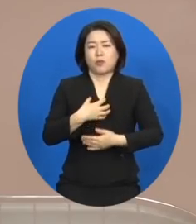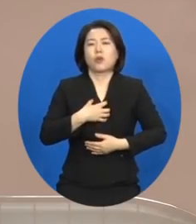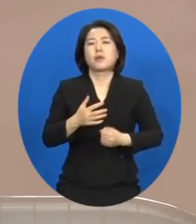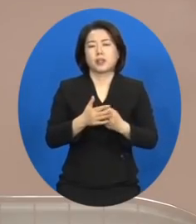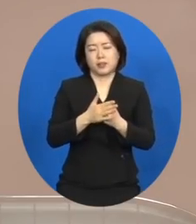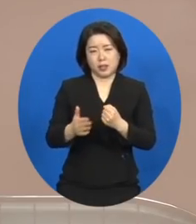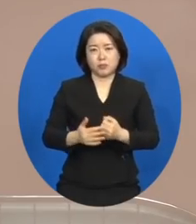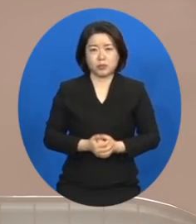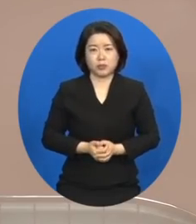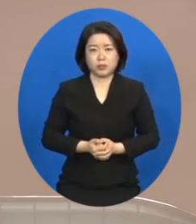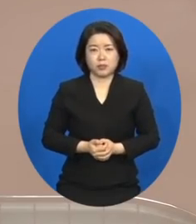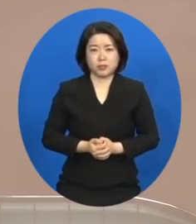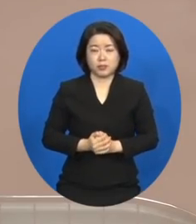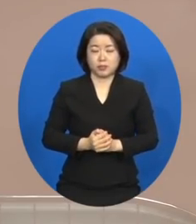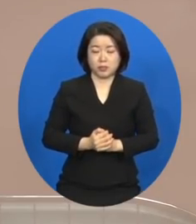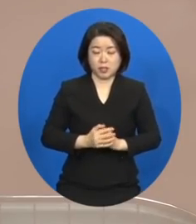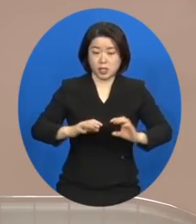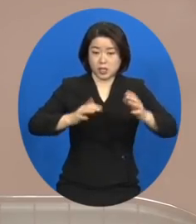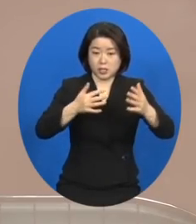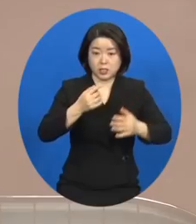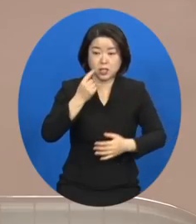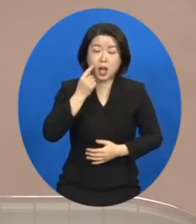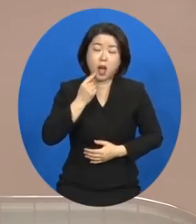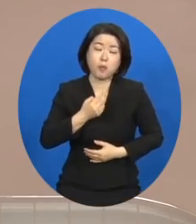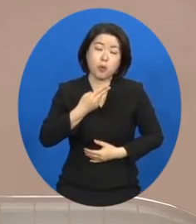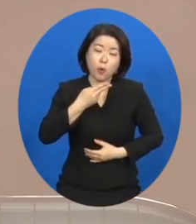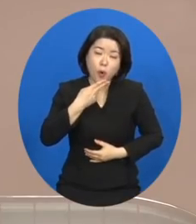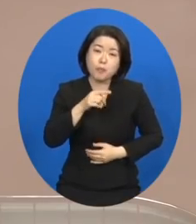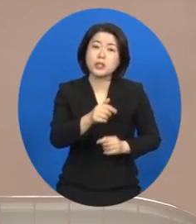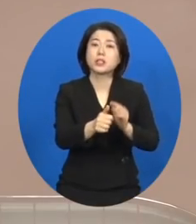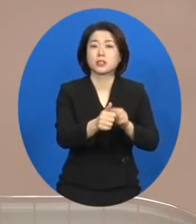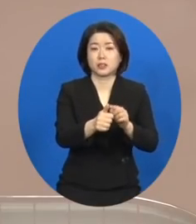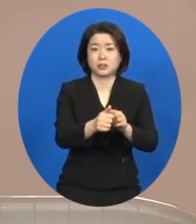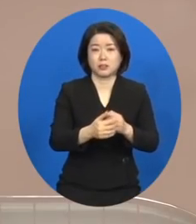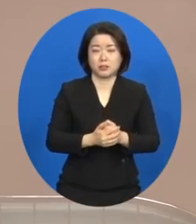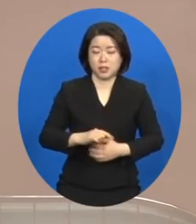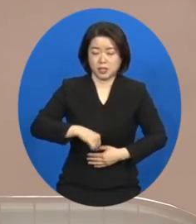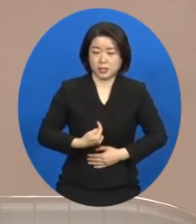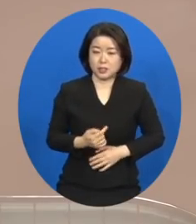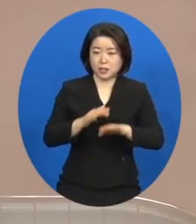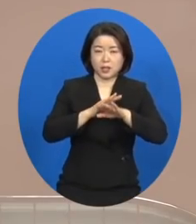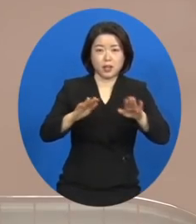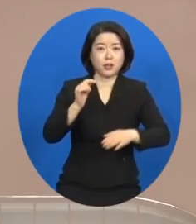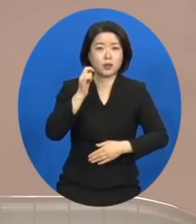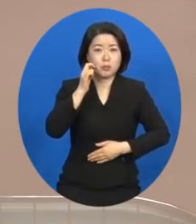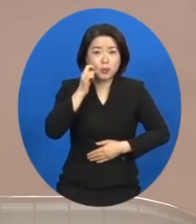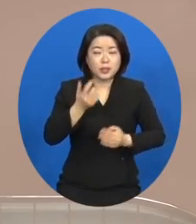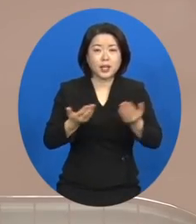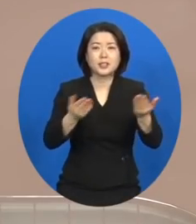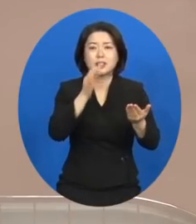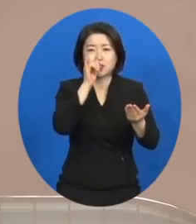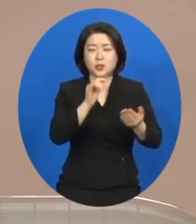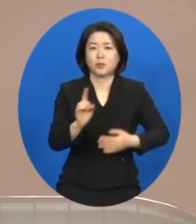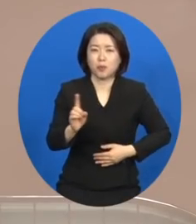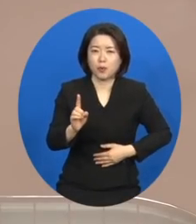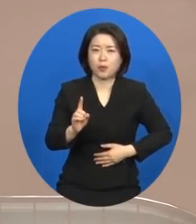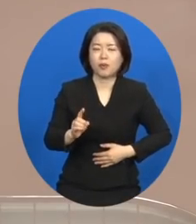세상에 부러울 것이 없었던 그에게도 자신이 절대 해결할 수 없는 문제가 있었으니 바로